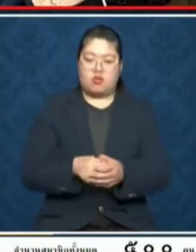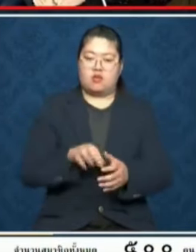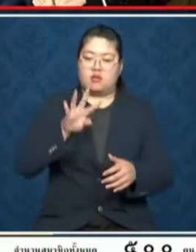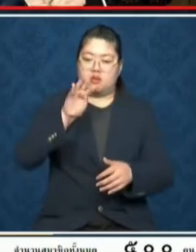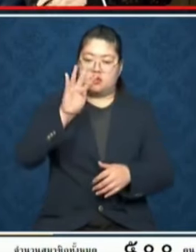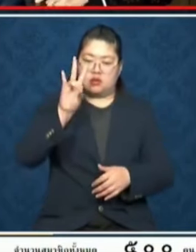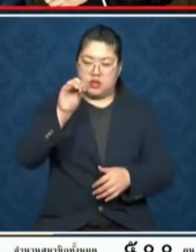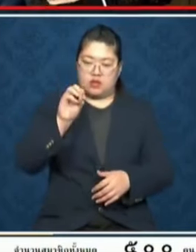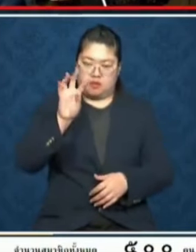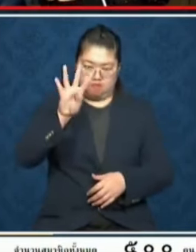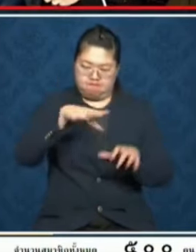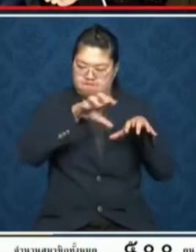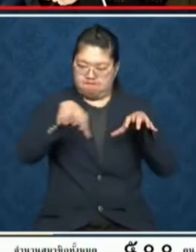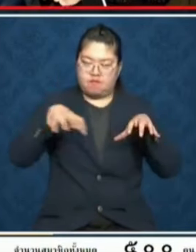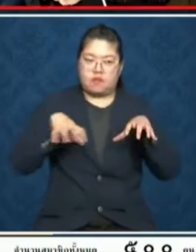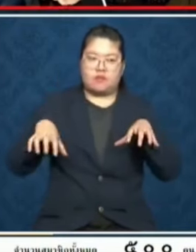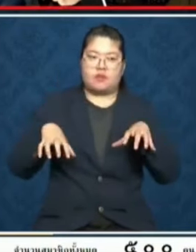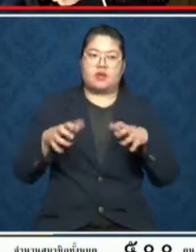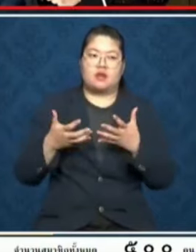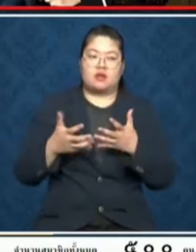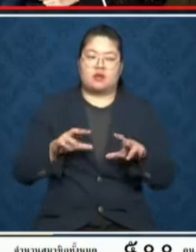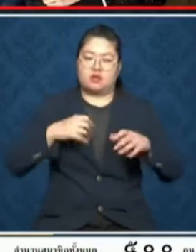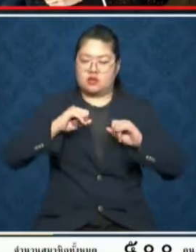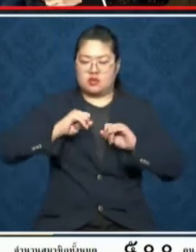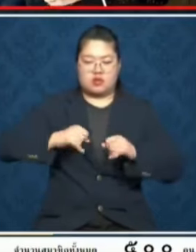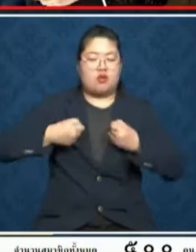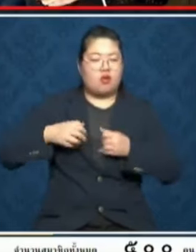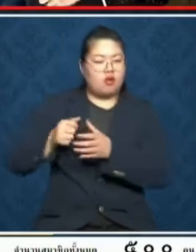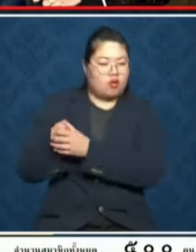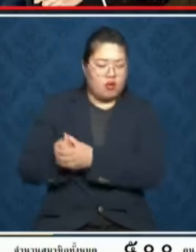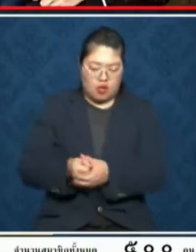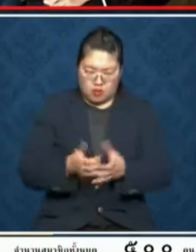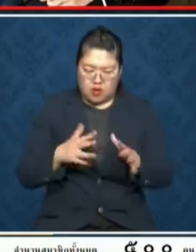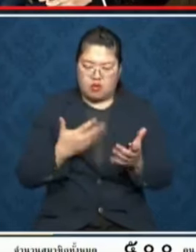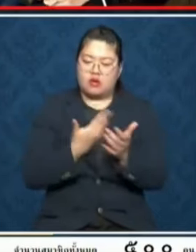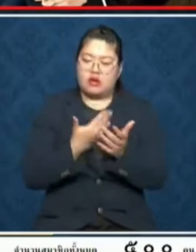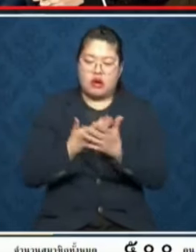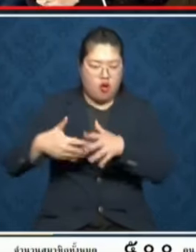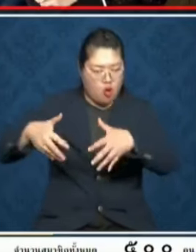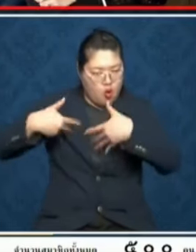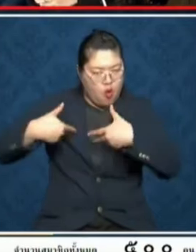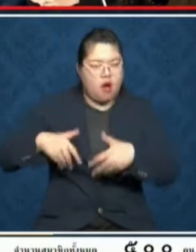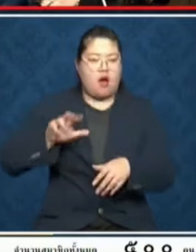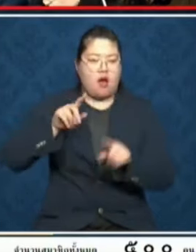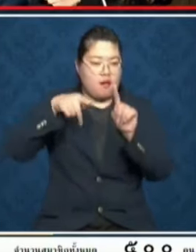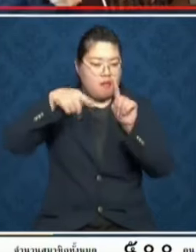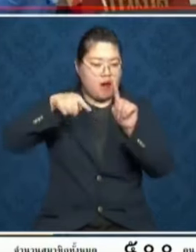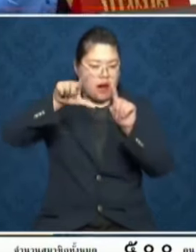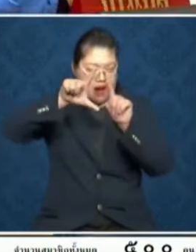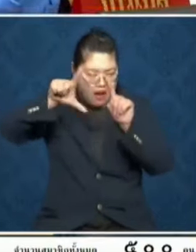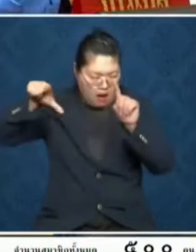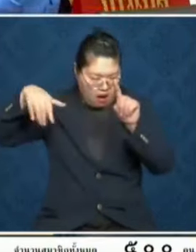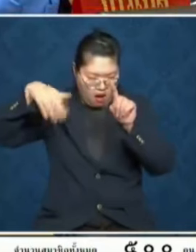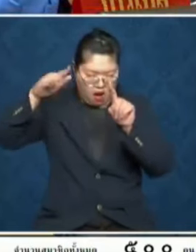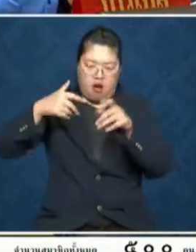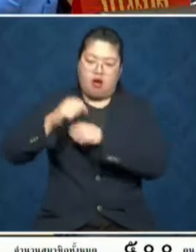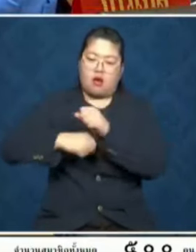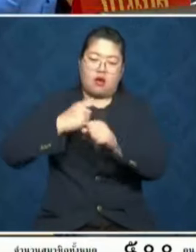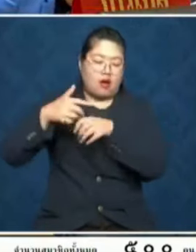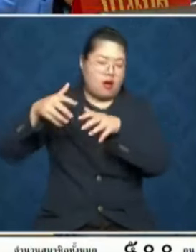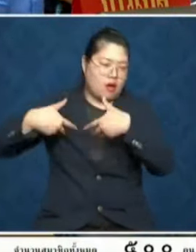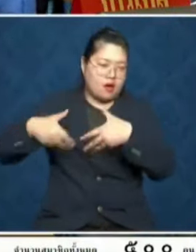แห่งและนอกจากสนามกอล์ฟที่ครอบครองแล้วยังมีรายได้ที่มากกว่าหลายพันล้านต่อปียังมีอะไรอี